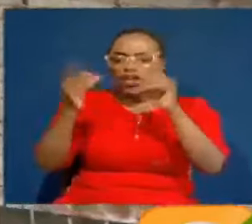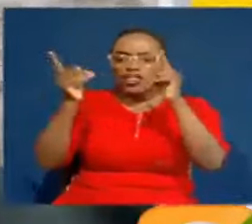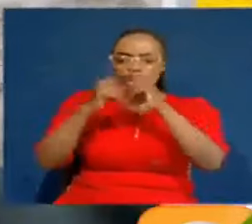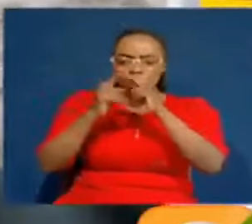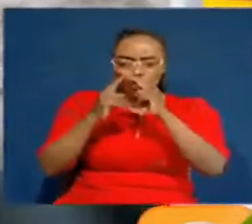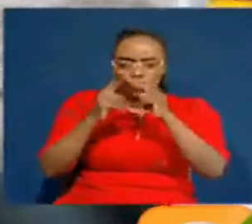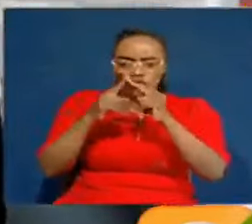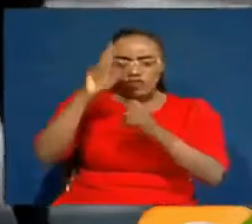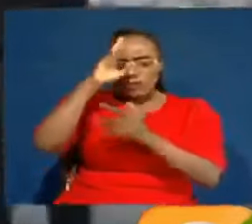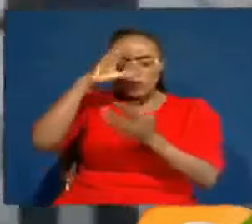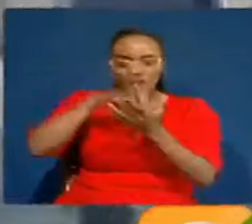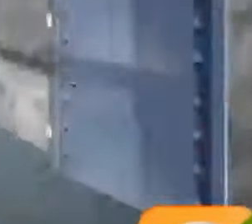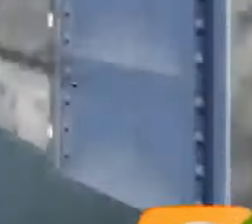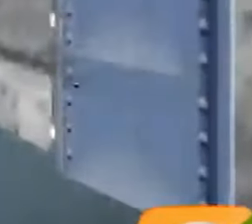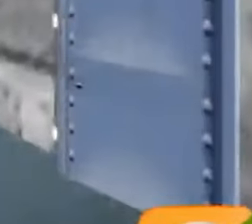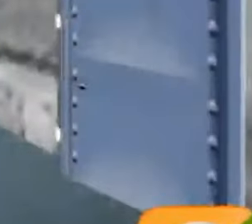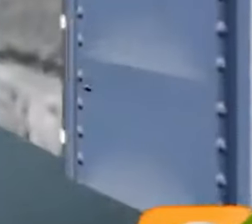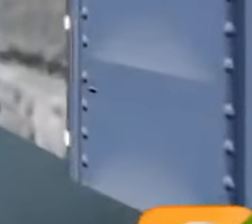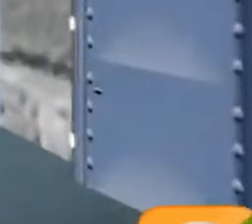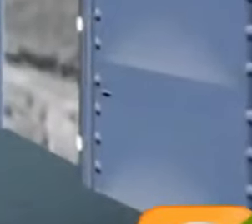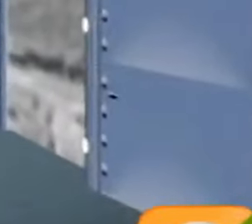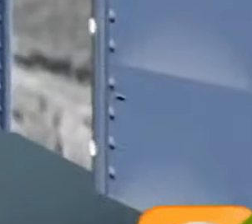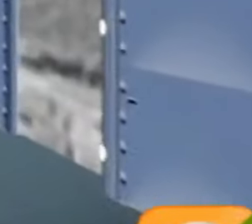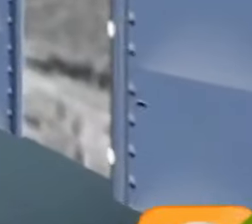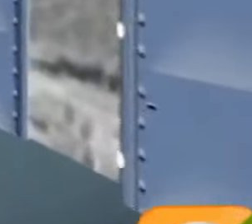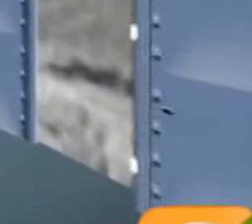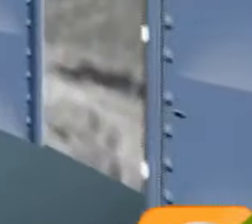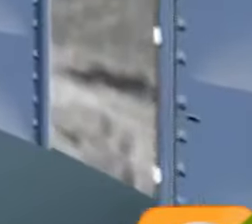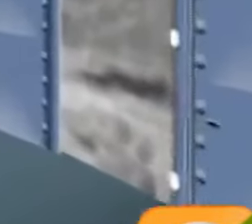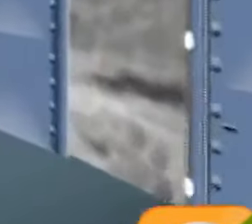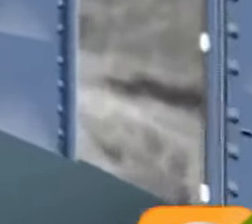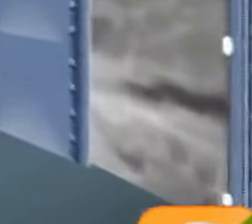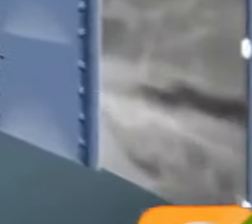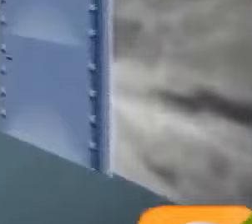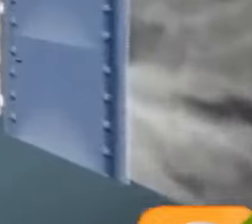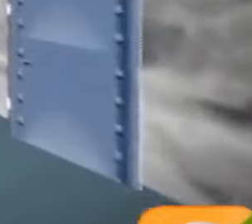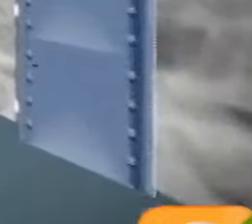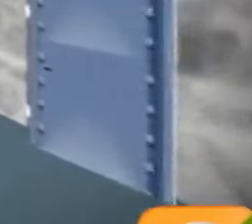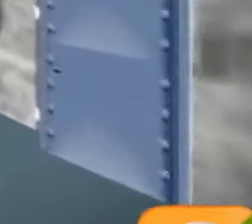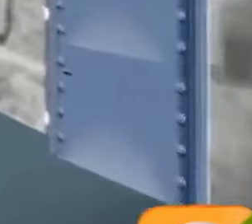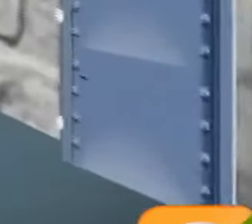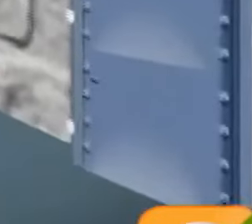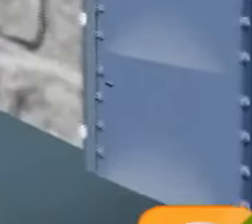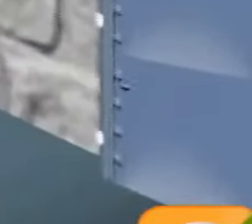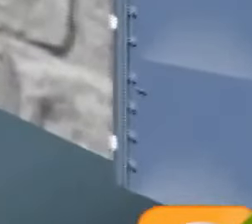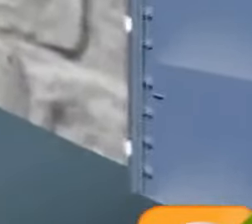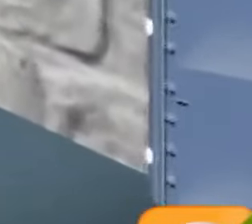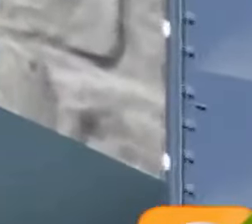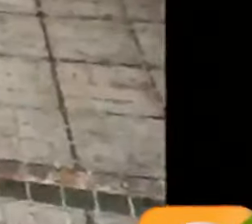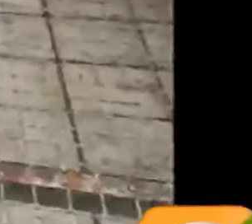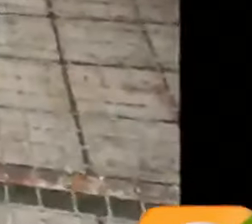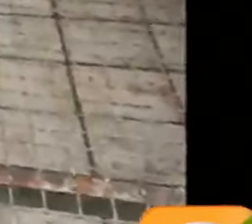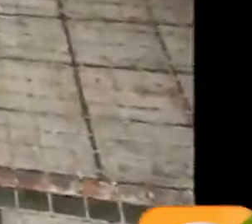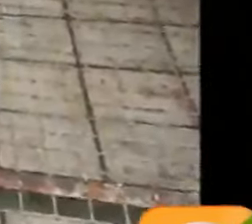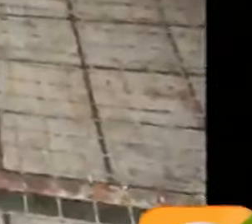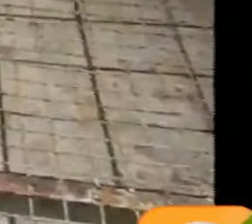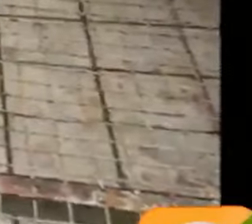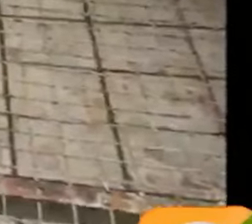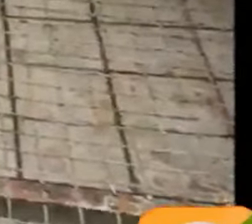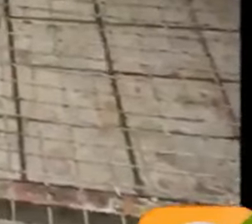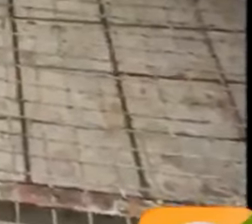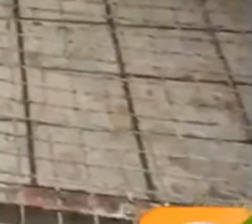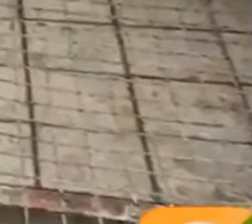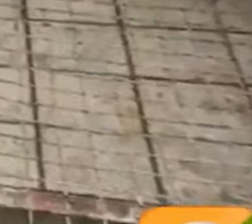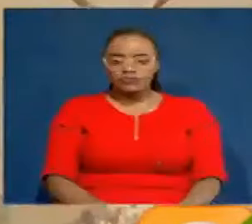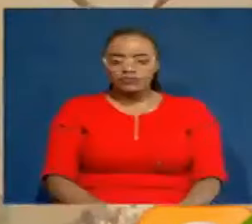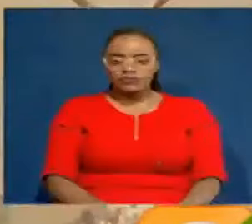stesheni, washukiwa hao walifunguliwa seli na bila jasho wakapata uhuru wao. Utathmini wetu